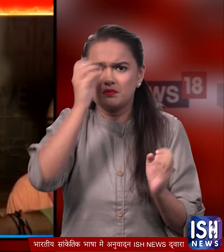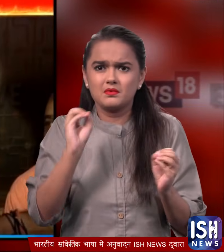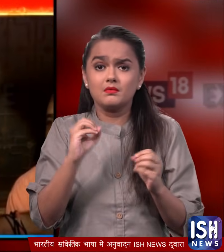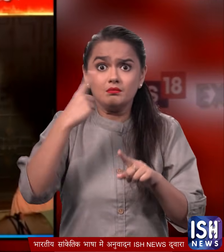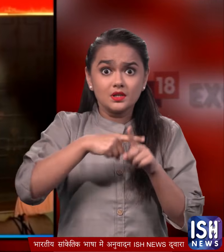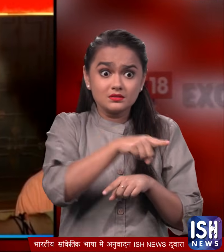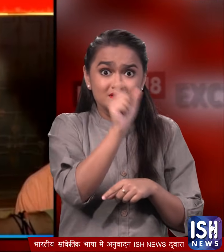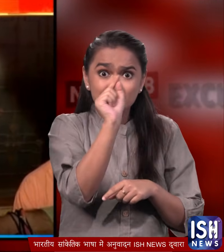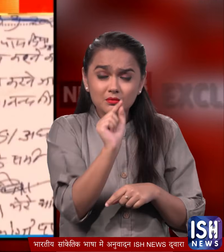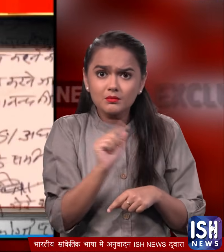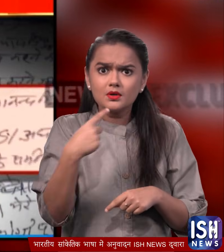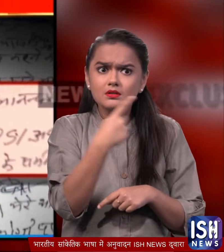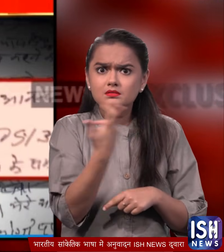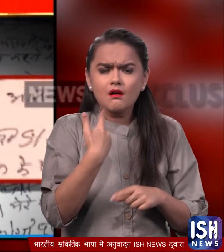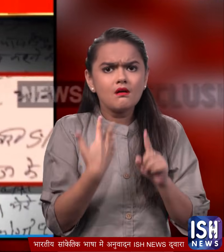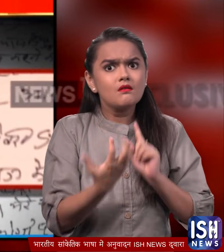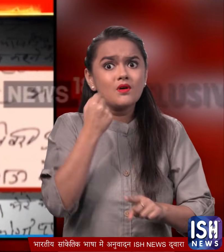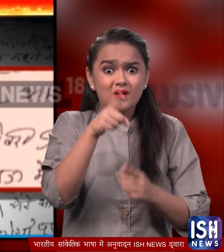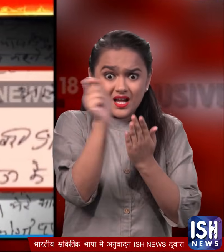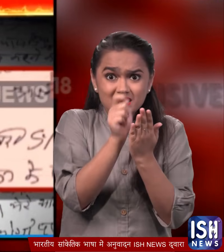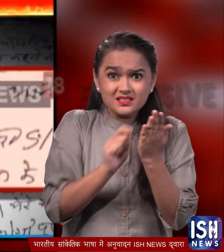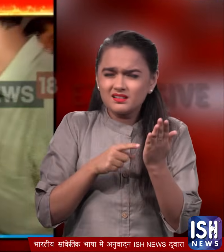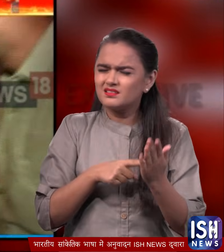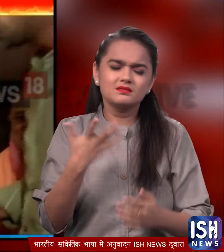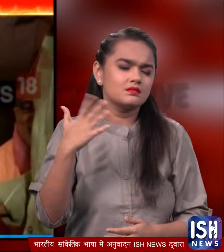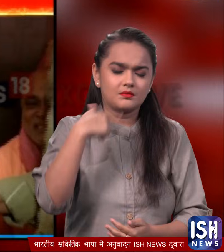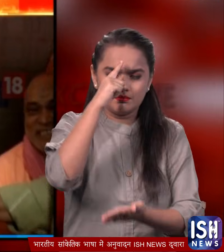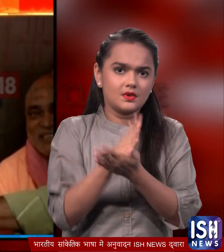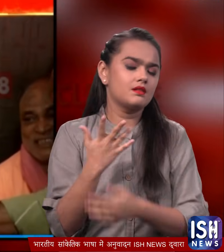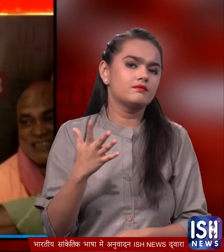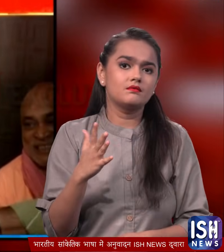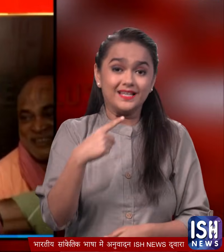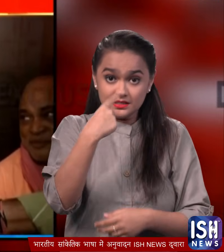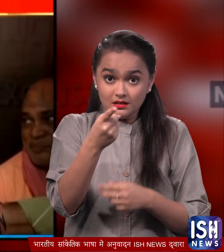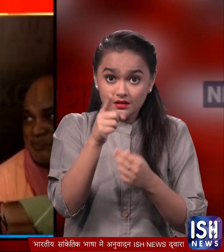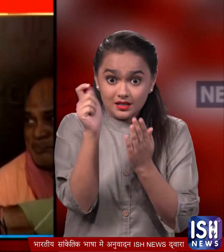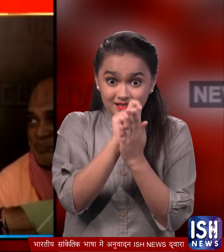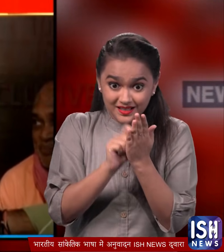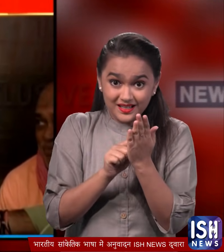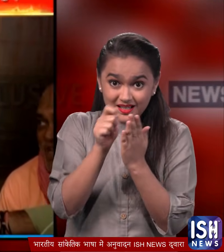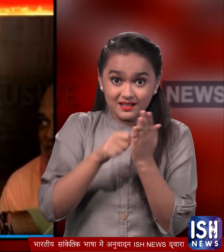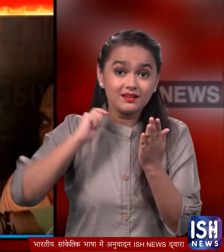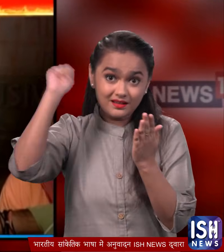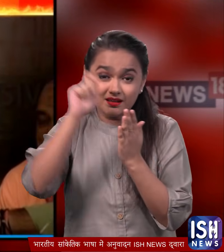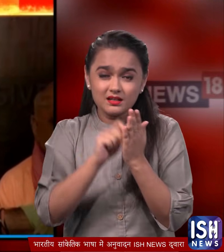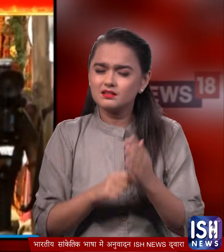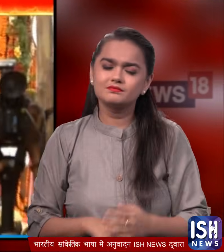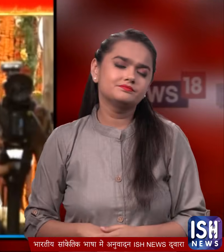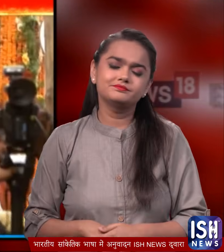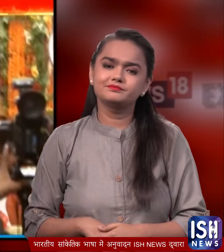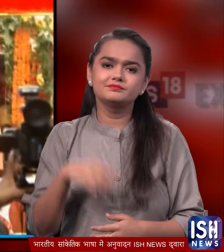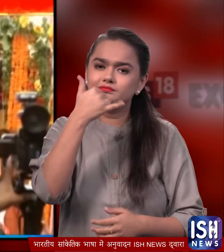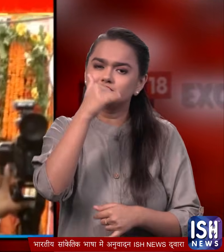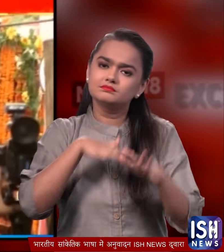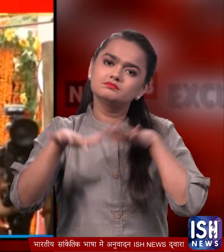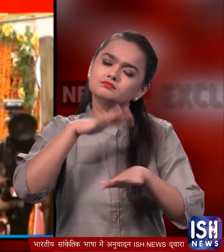उनकी बातें सुनकर साफ पता चला कि वो सुसाइड नोट को सही नहीं मानते। देखो भैया, सुसाइड नोट नहीं, साजिश नोट है।